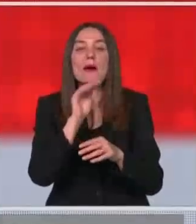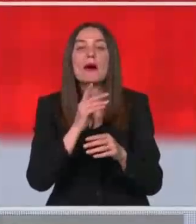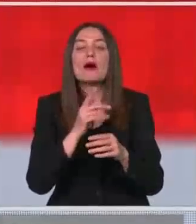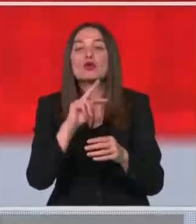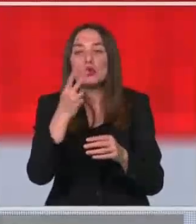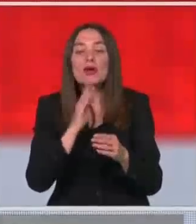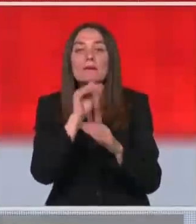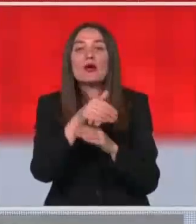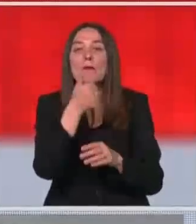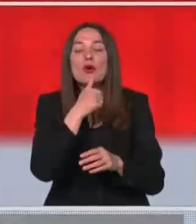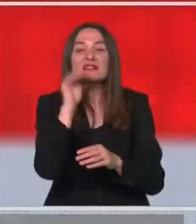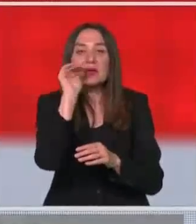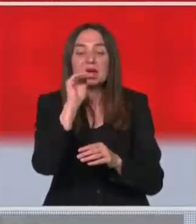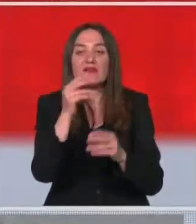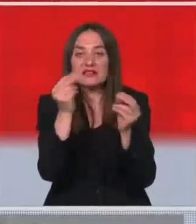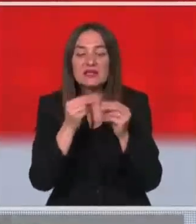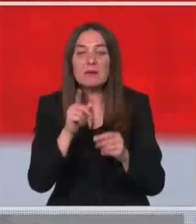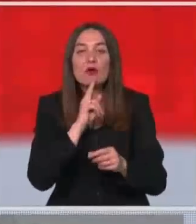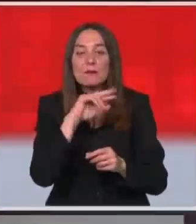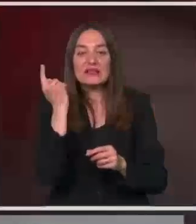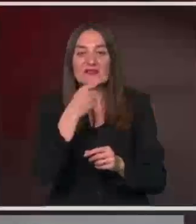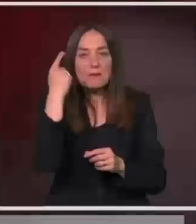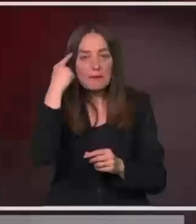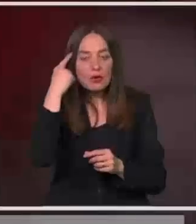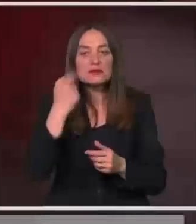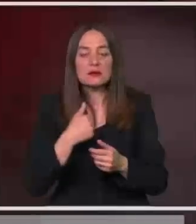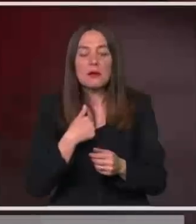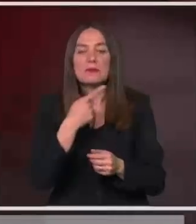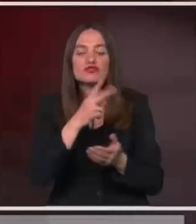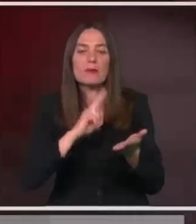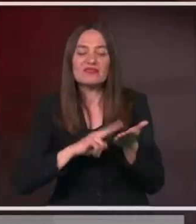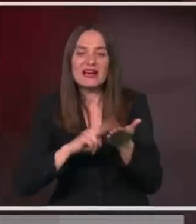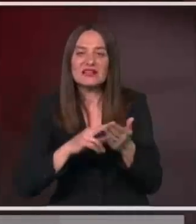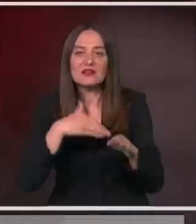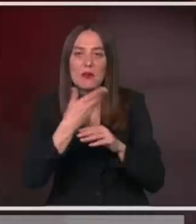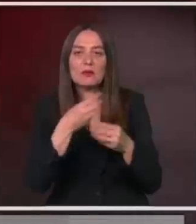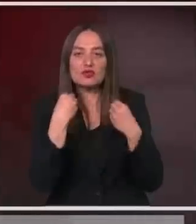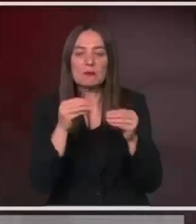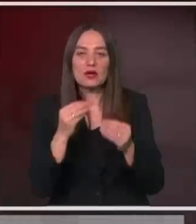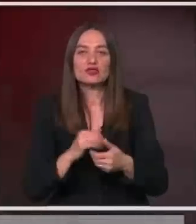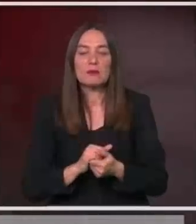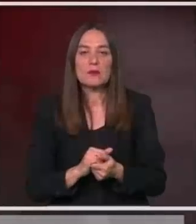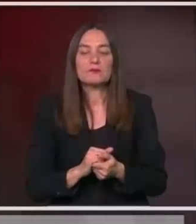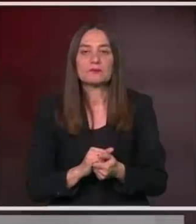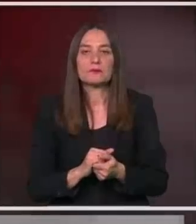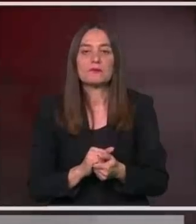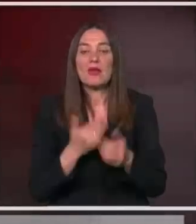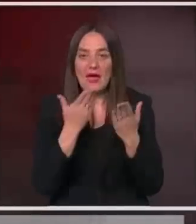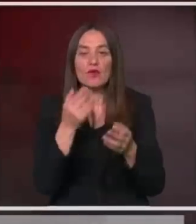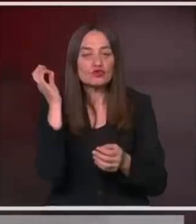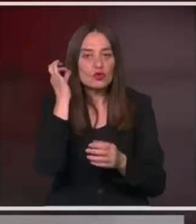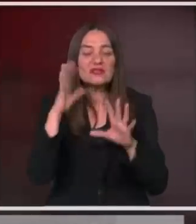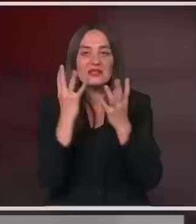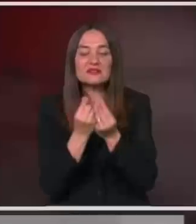dakle po sistemu koji je svima poznat. Dobro, ići ćemo taksativno po meru. To su već detalji. Dakle, Evo, čuli ste